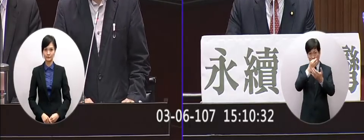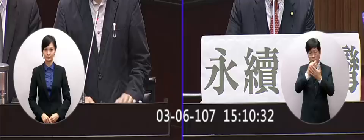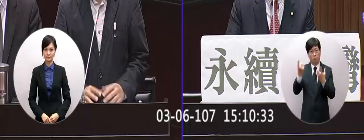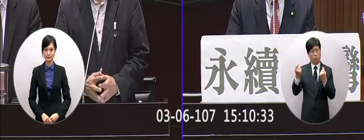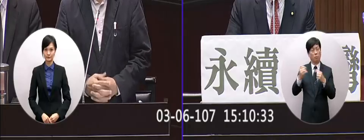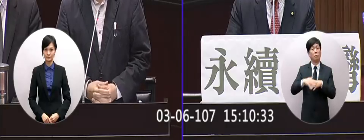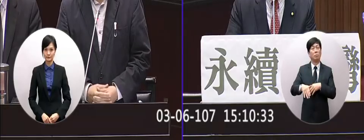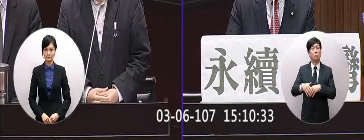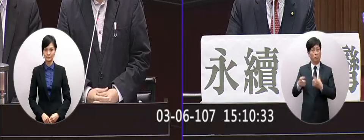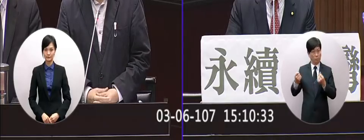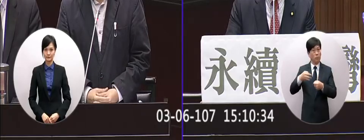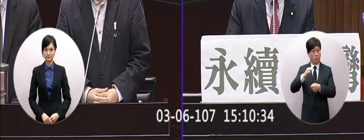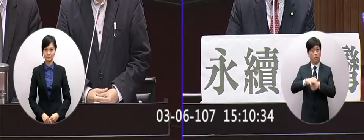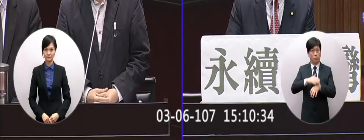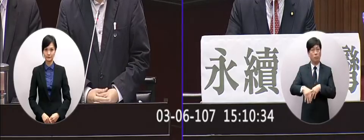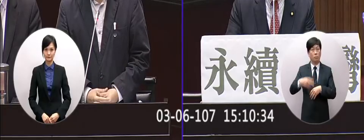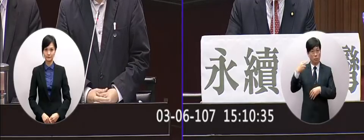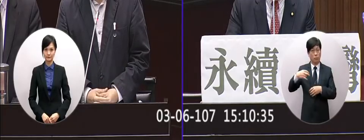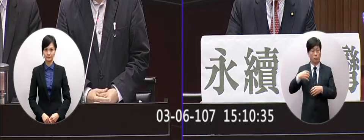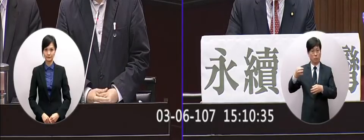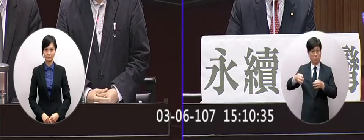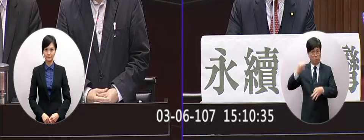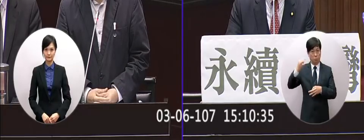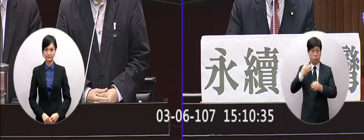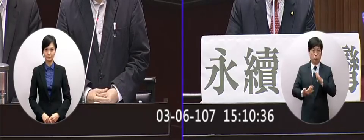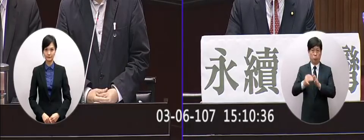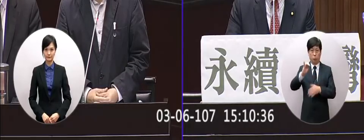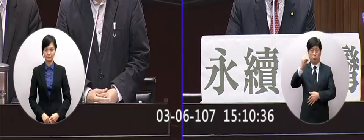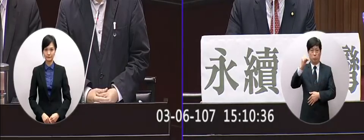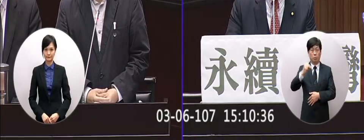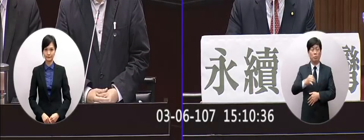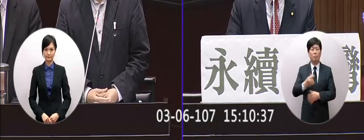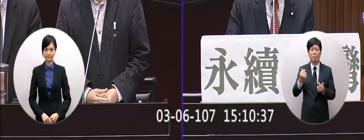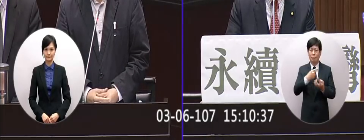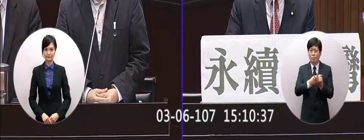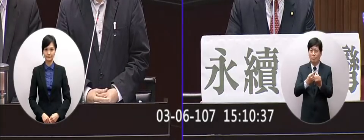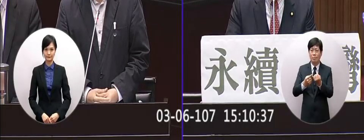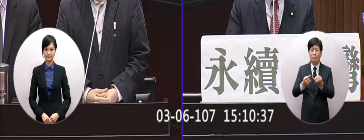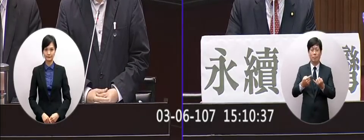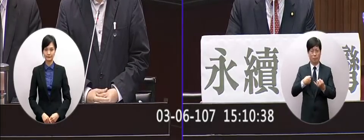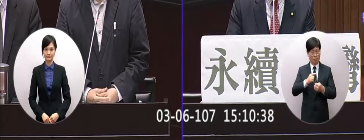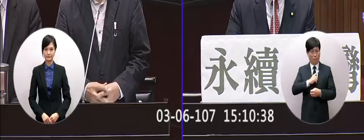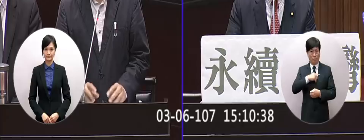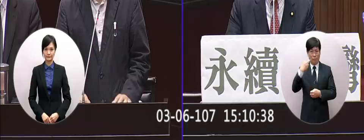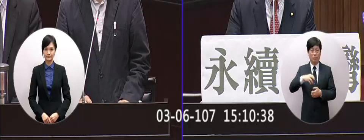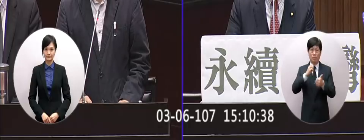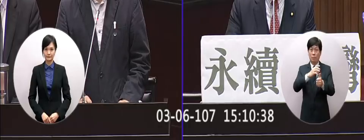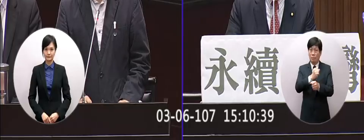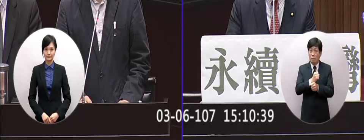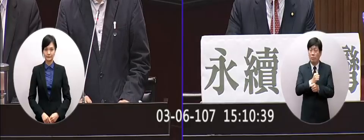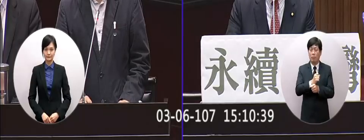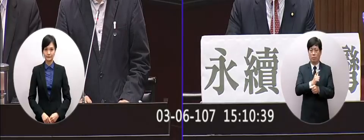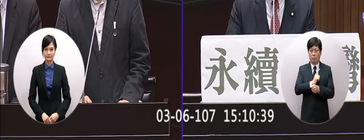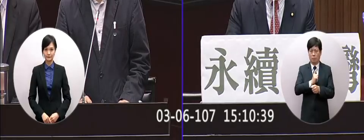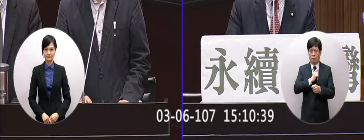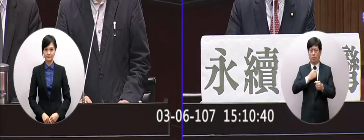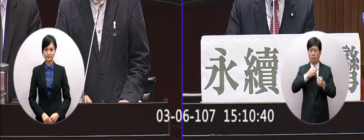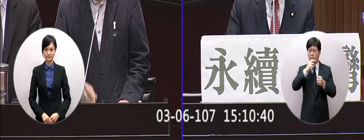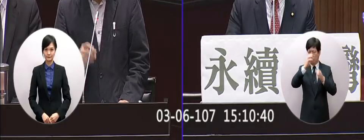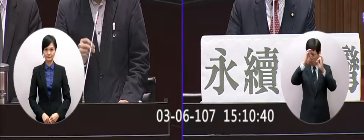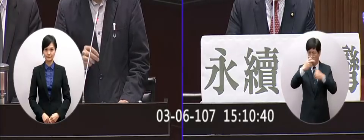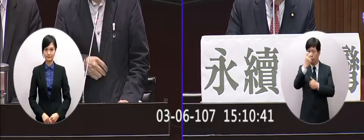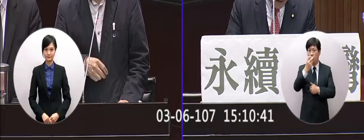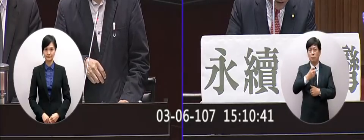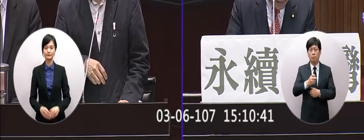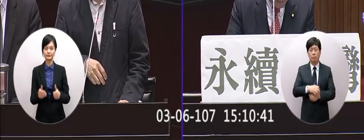做，而他也会补助，甚至高额是10000万的补助，所以这些等等的部分，本席在提醒你，你应该要做一个适度的检讨，